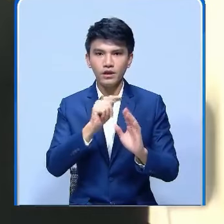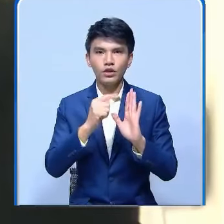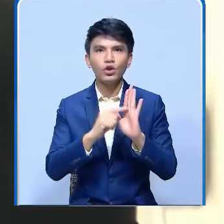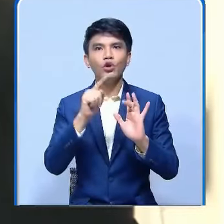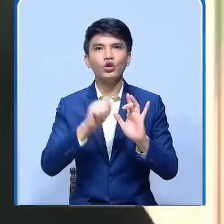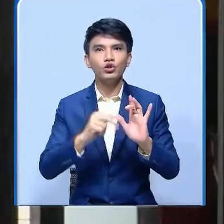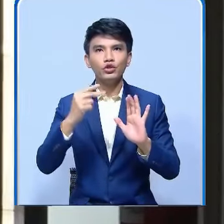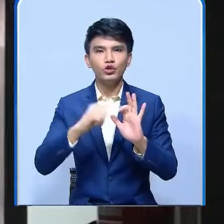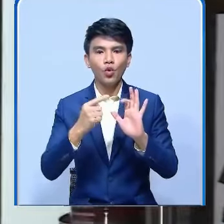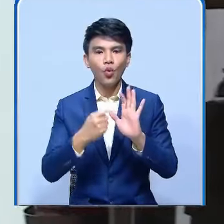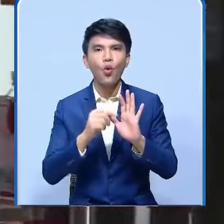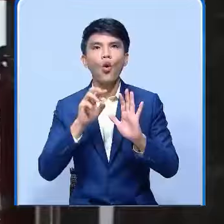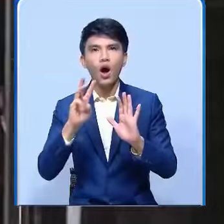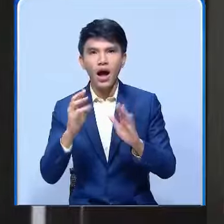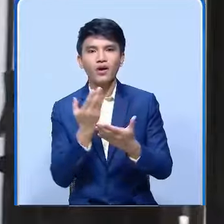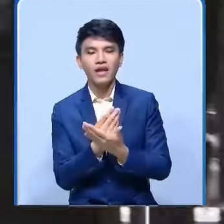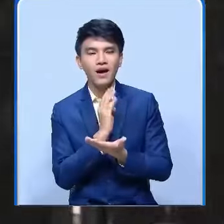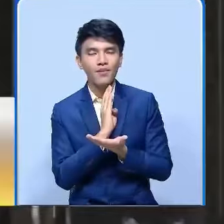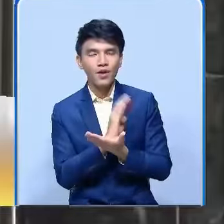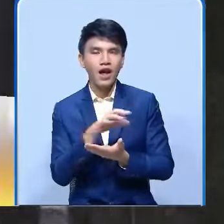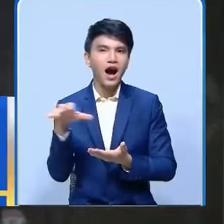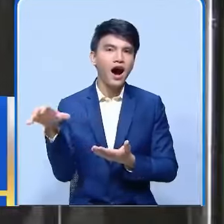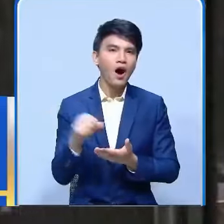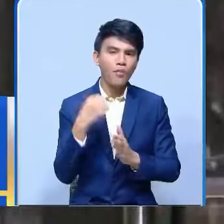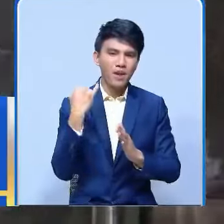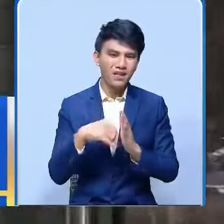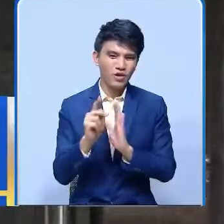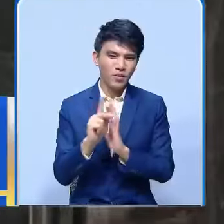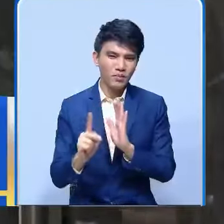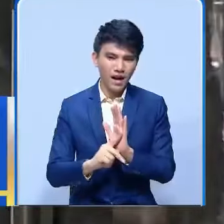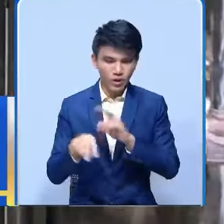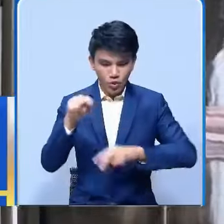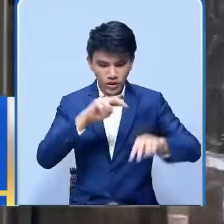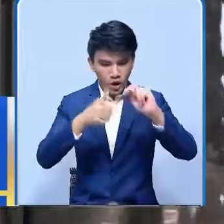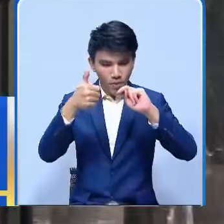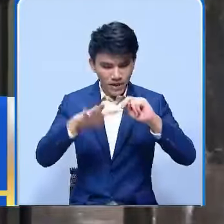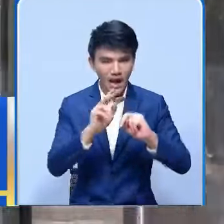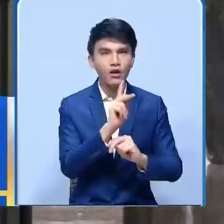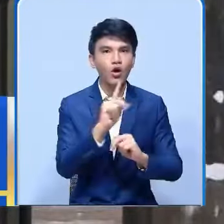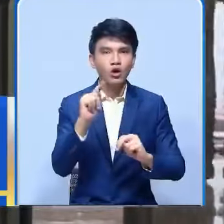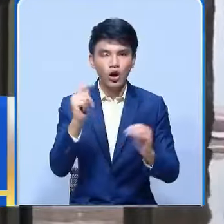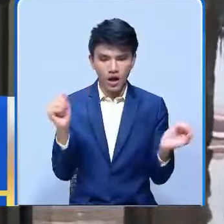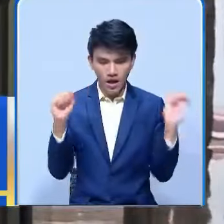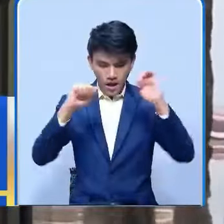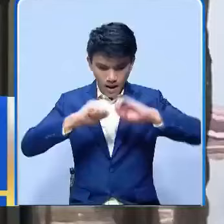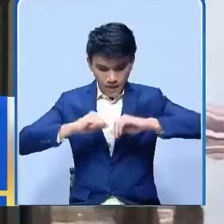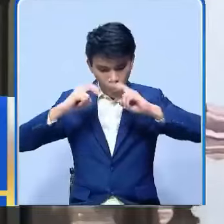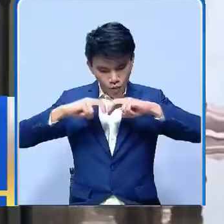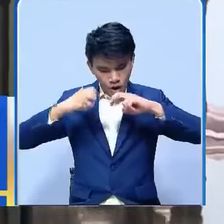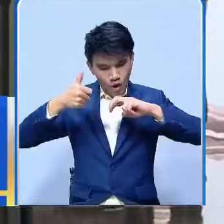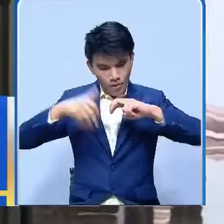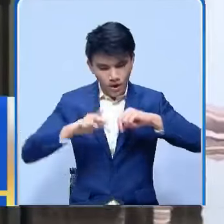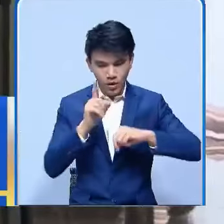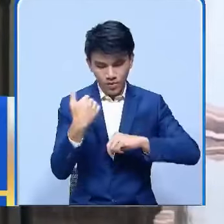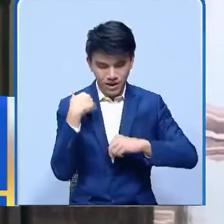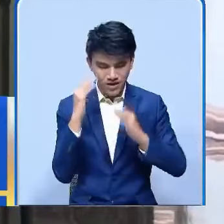วยงานใดพิสูจน์ได้เงินบริจาคได้มาโดยไม่ชอบโดยกฎหมายซึ่งกกต.ไม่มีอำนาจจะไปวินิจฉัยต้องเป็นผู้มี